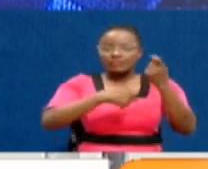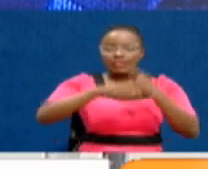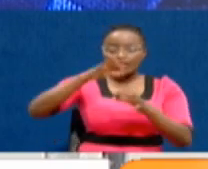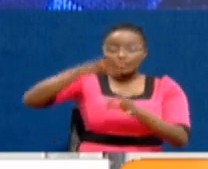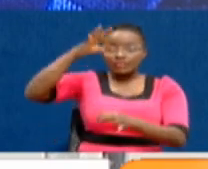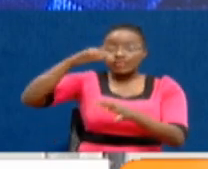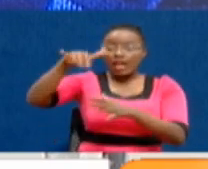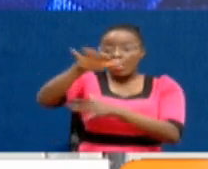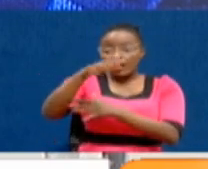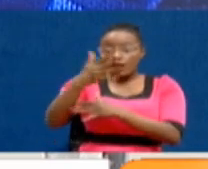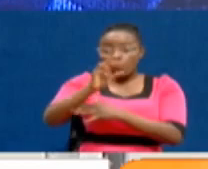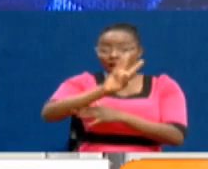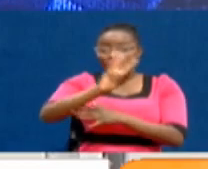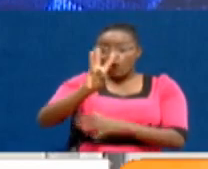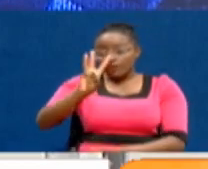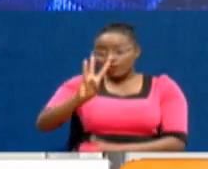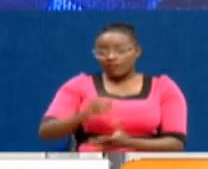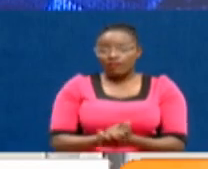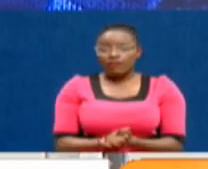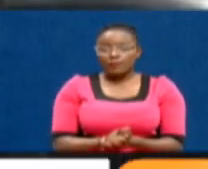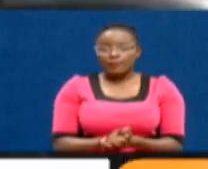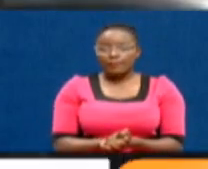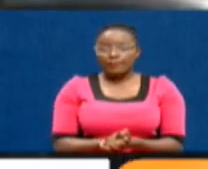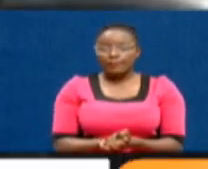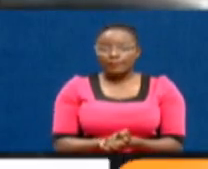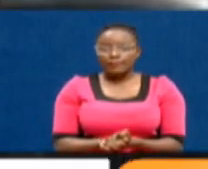la Wangige.